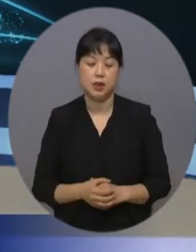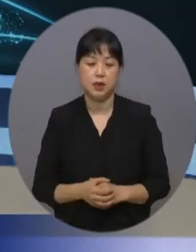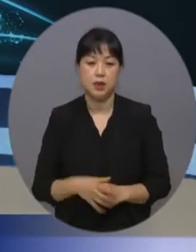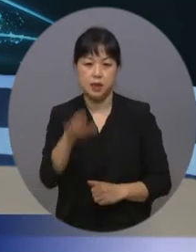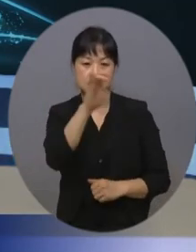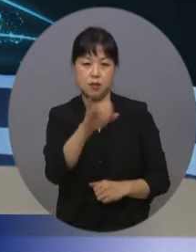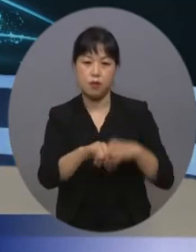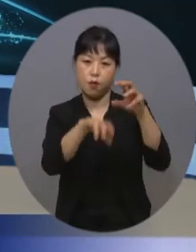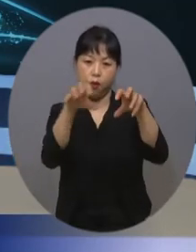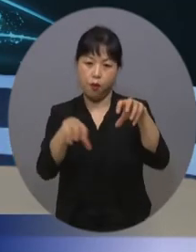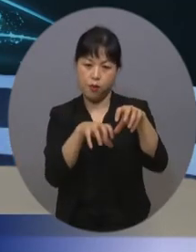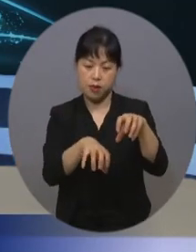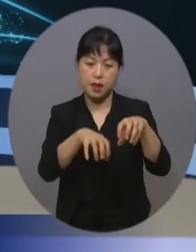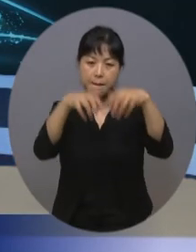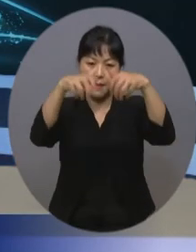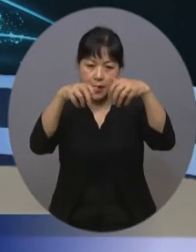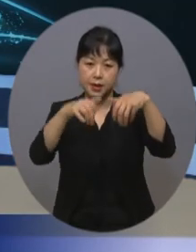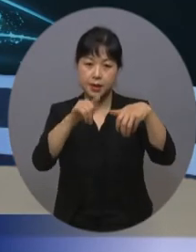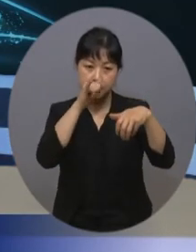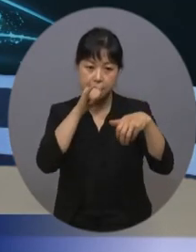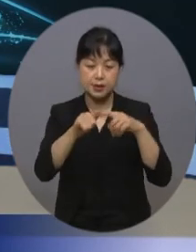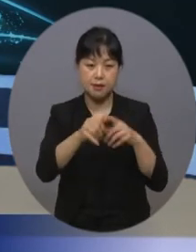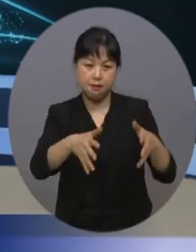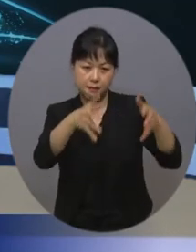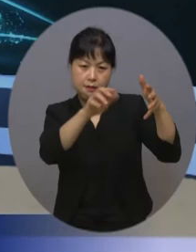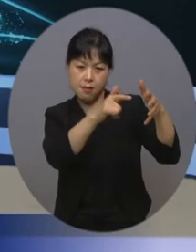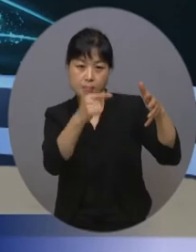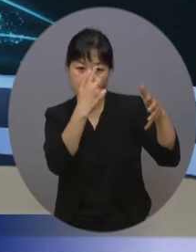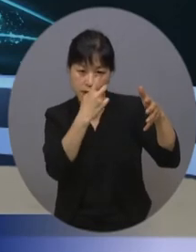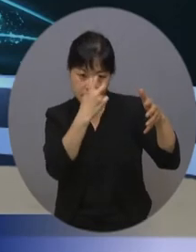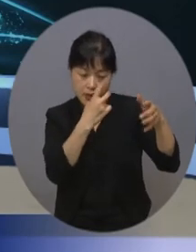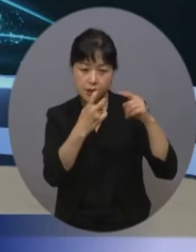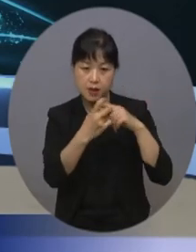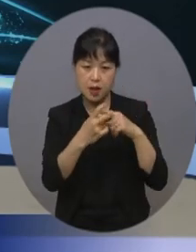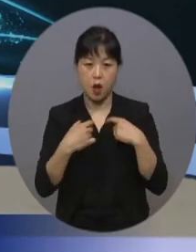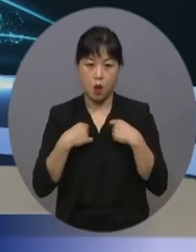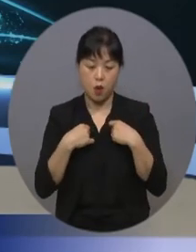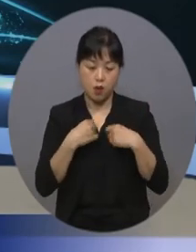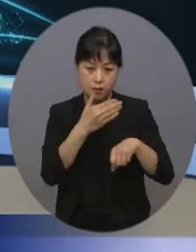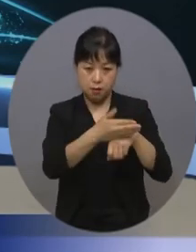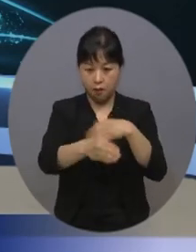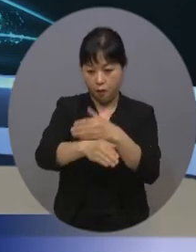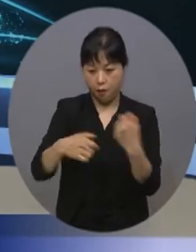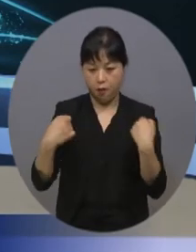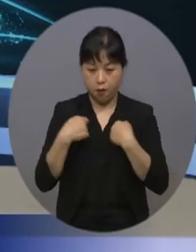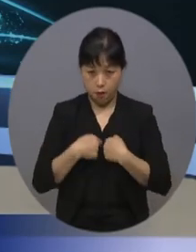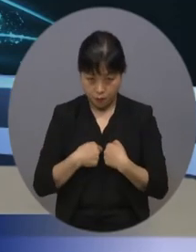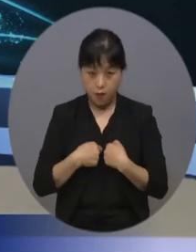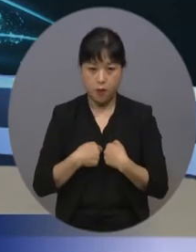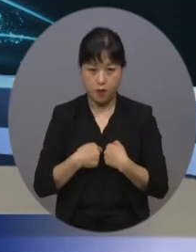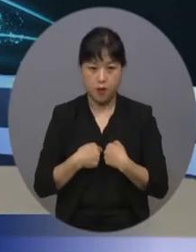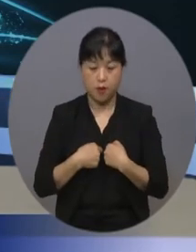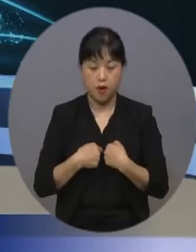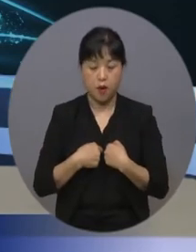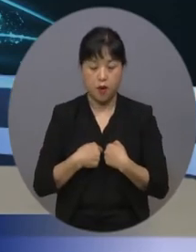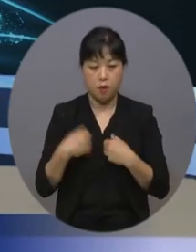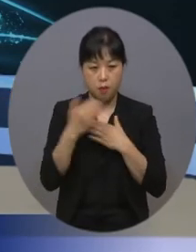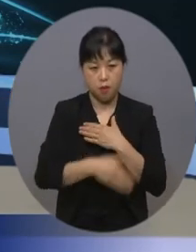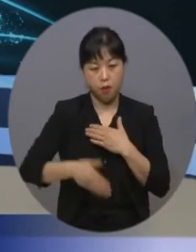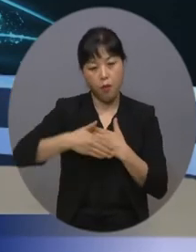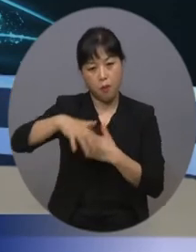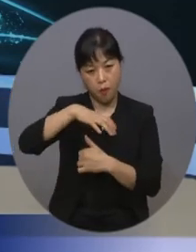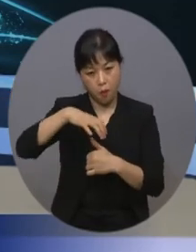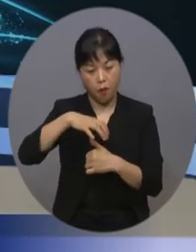비 소식이 이어지는 만큼 시설물 관리와 함께 가벼운 겉옷으로 체온을 유지하는 등 환절기